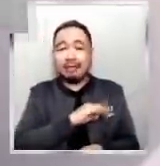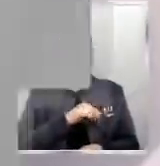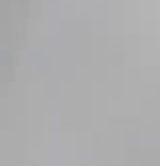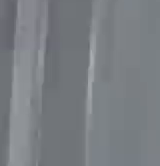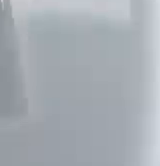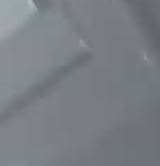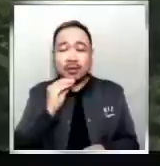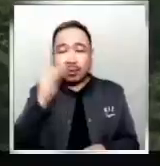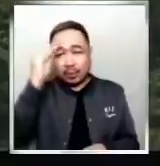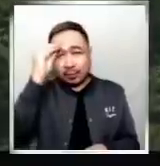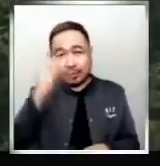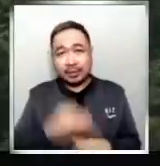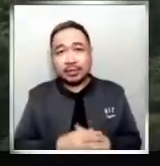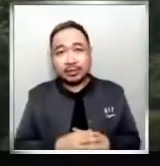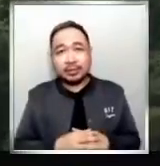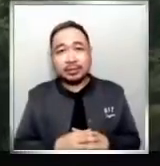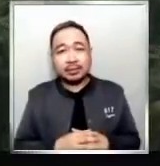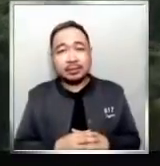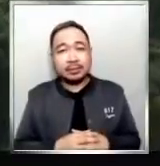Sumangil.